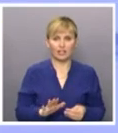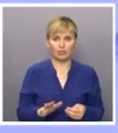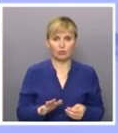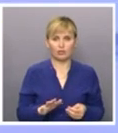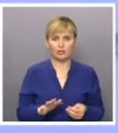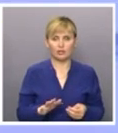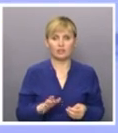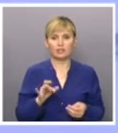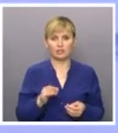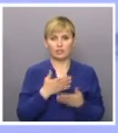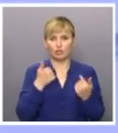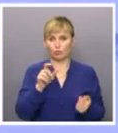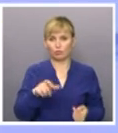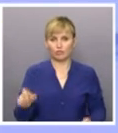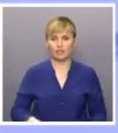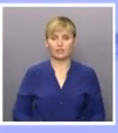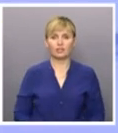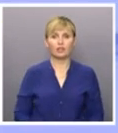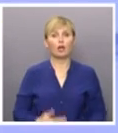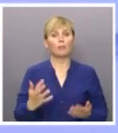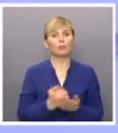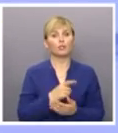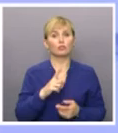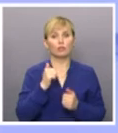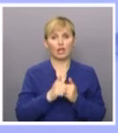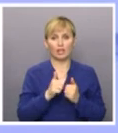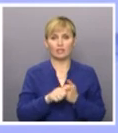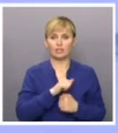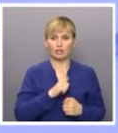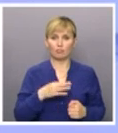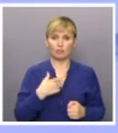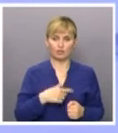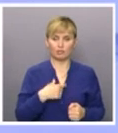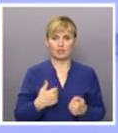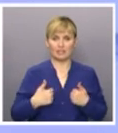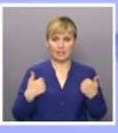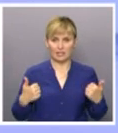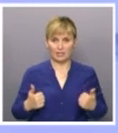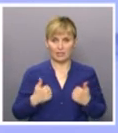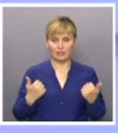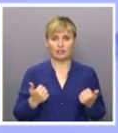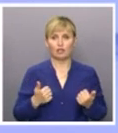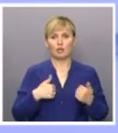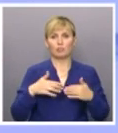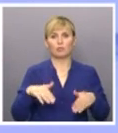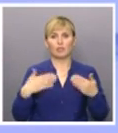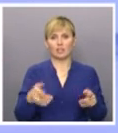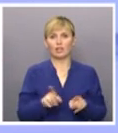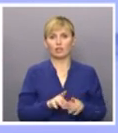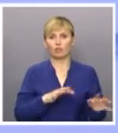там нету никаких. И вот и получается, что каждый сам по себе бьется. Мы предлагали такую меру,